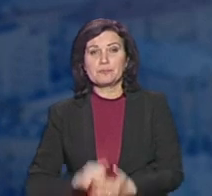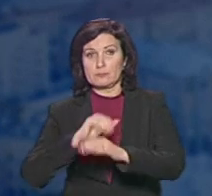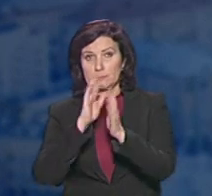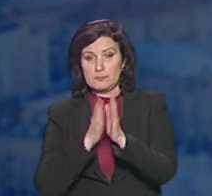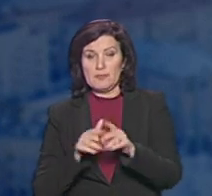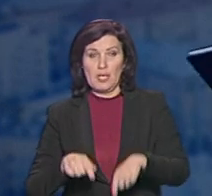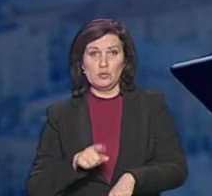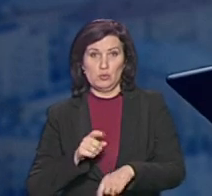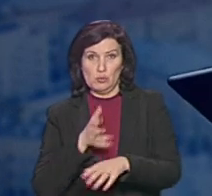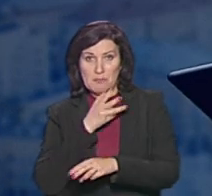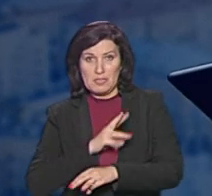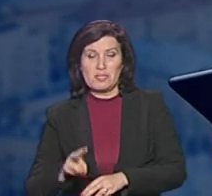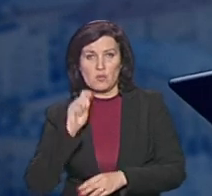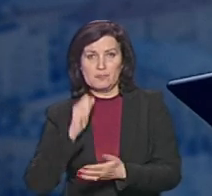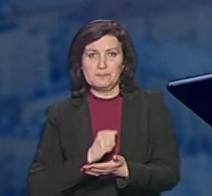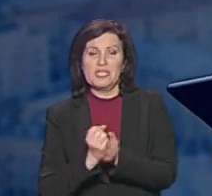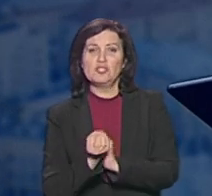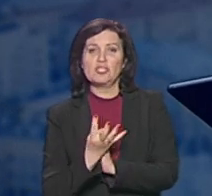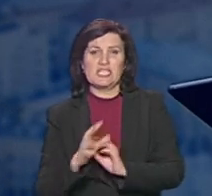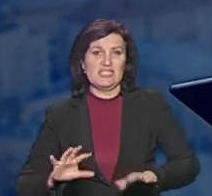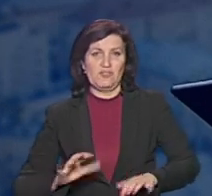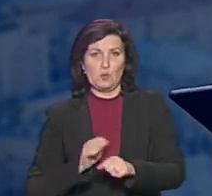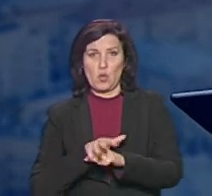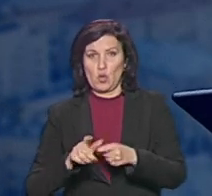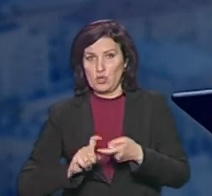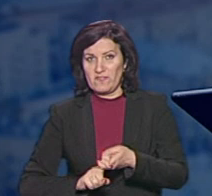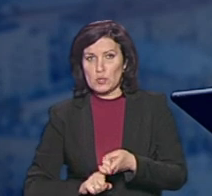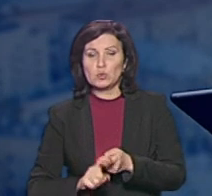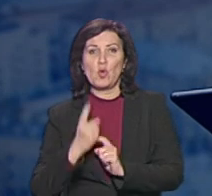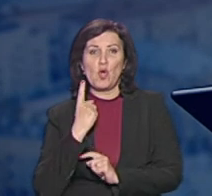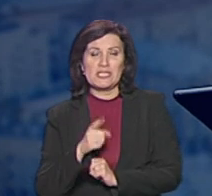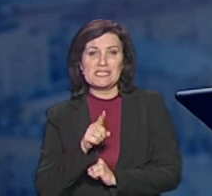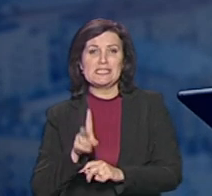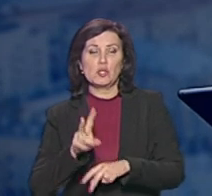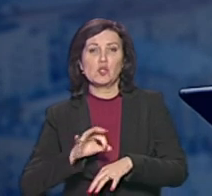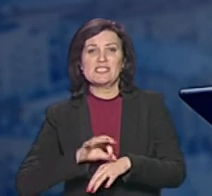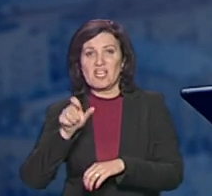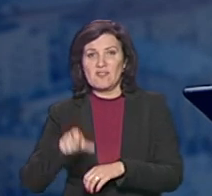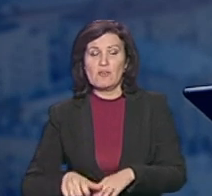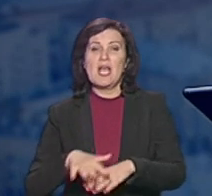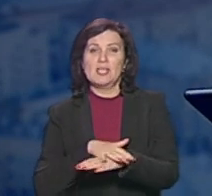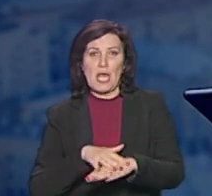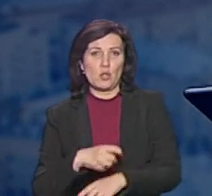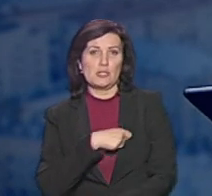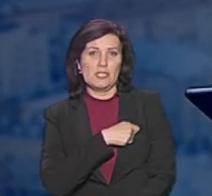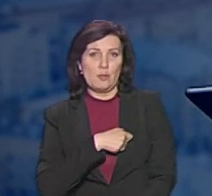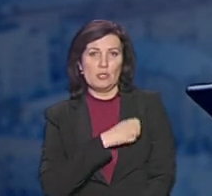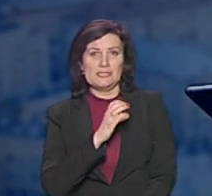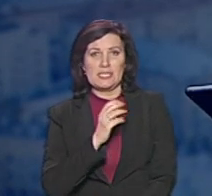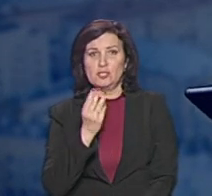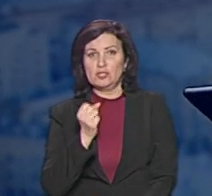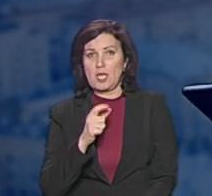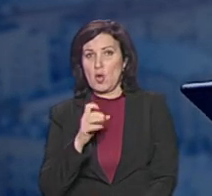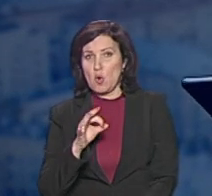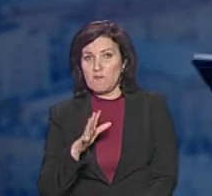Загалом на цю мить в Україні підтверджено 14 випадків коронавірусу. Один з тих, хто захворів – народний депутат Сергій